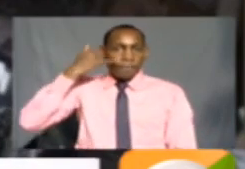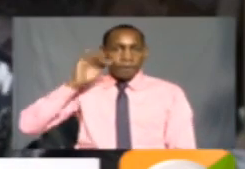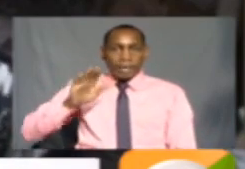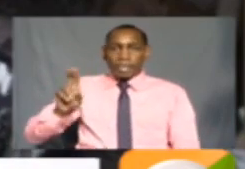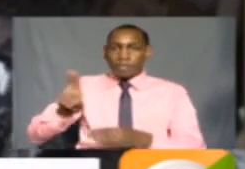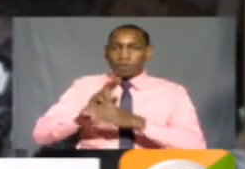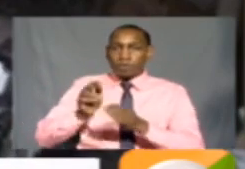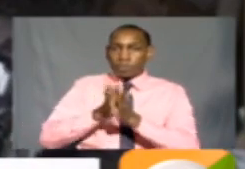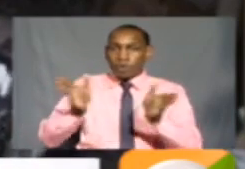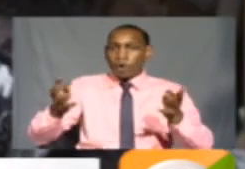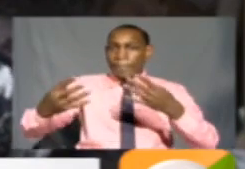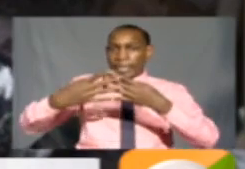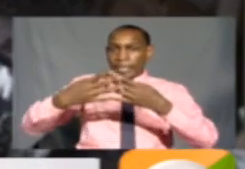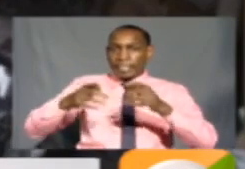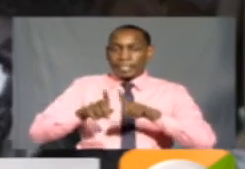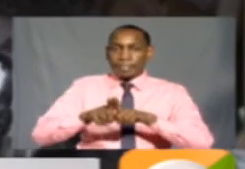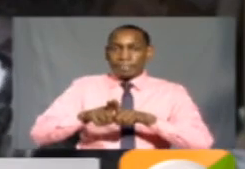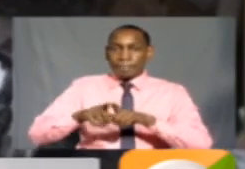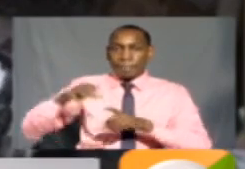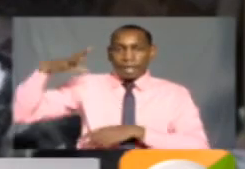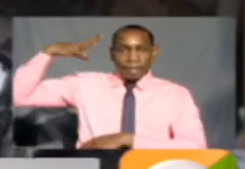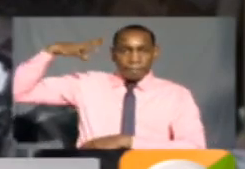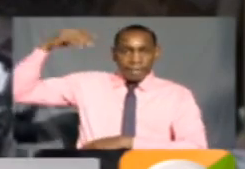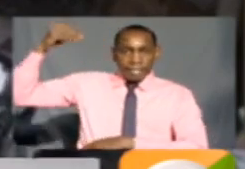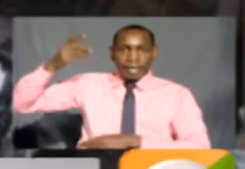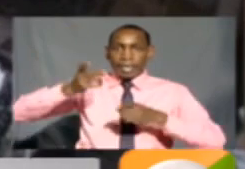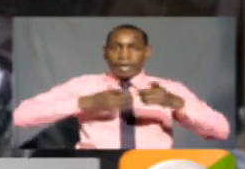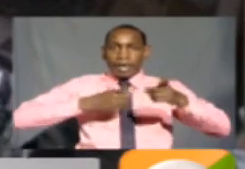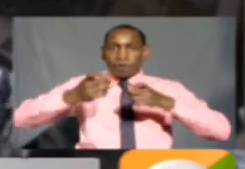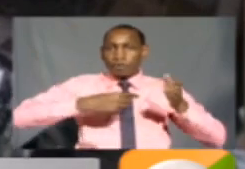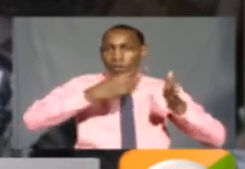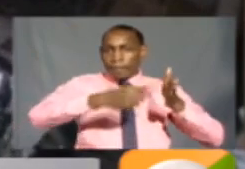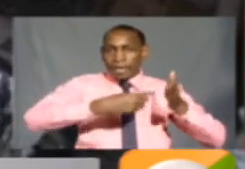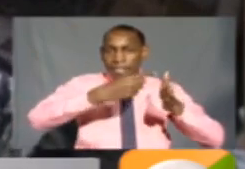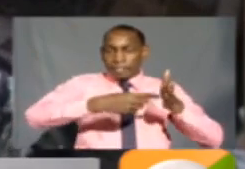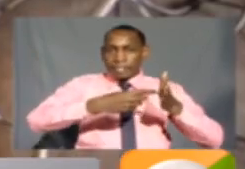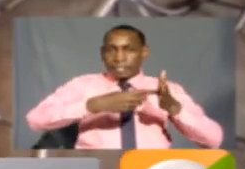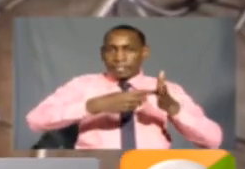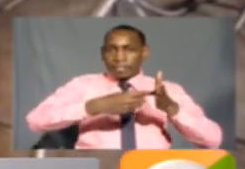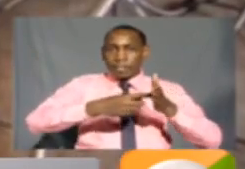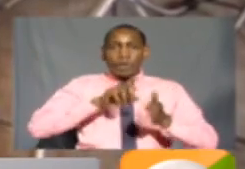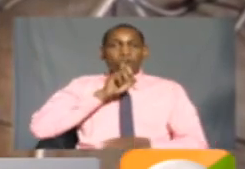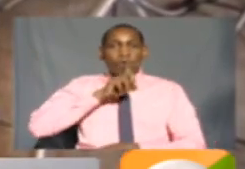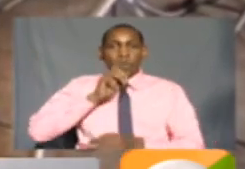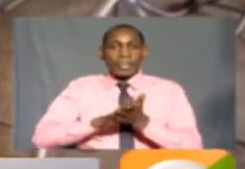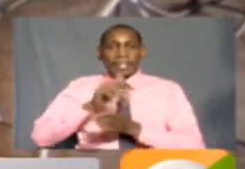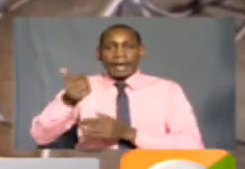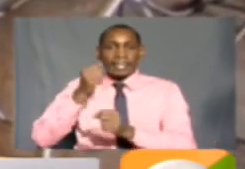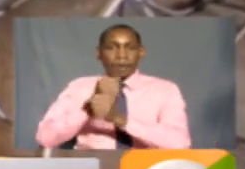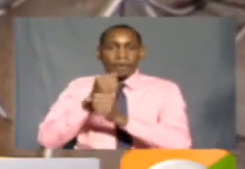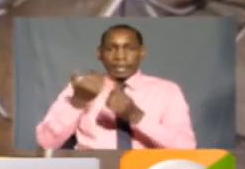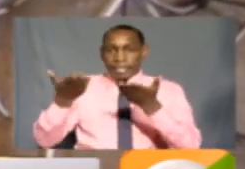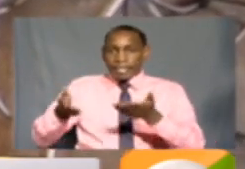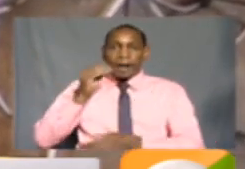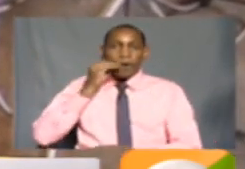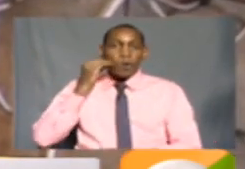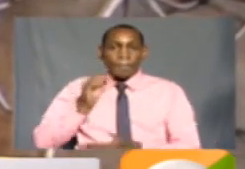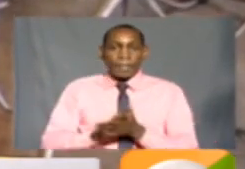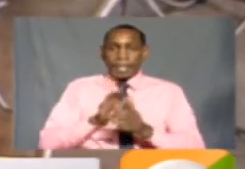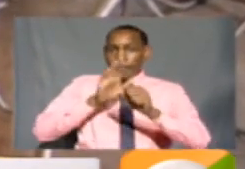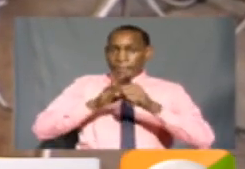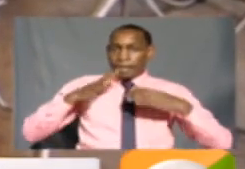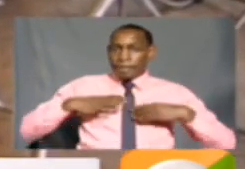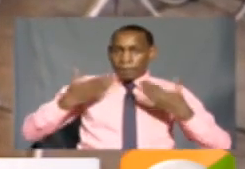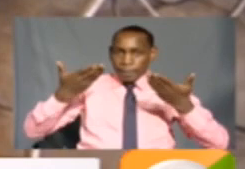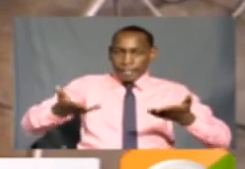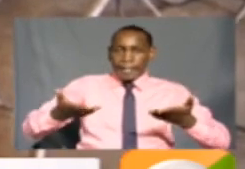gate, pia anaitumia kuzima mataa, kucontrol mashine ya kuhatch kuku na kazi zingine huku nyumbani. Na watu wengi huku